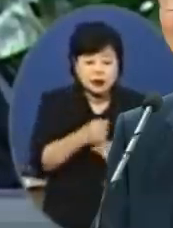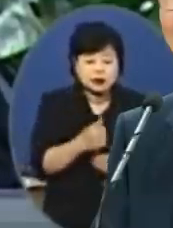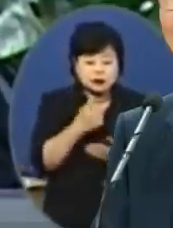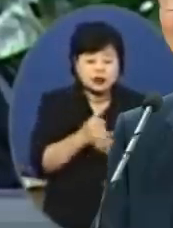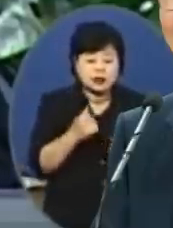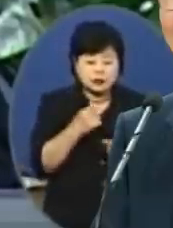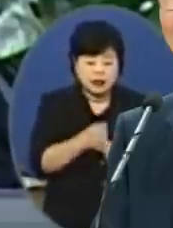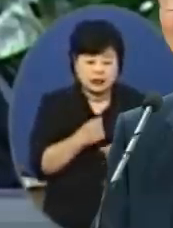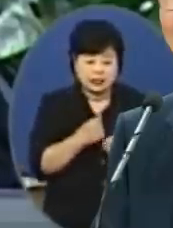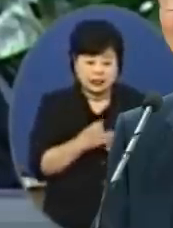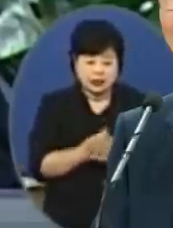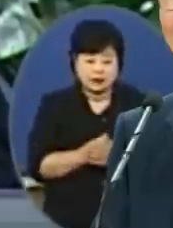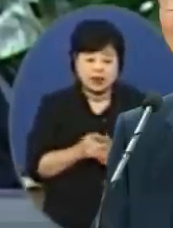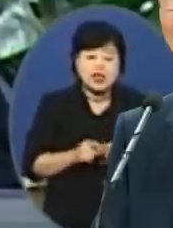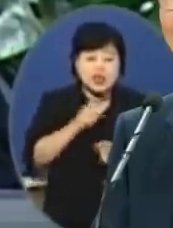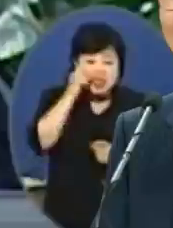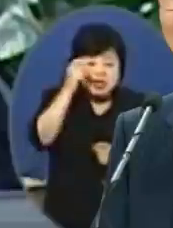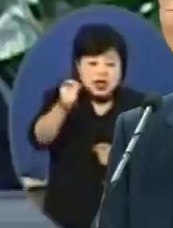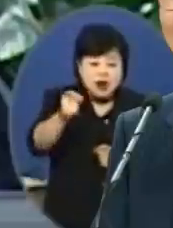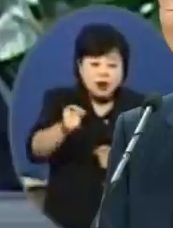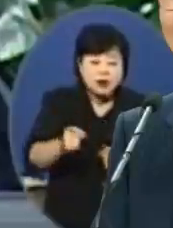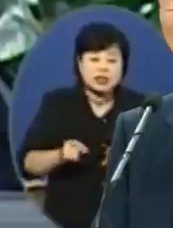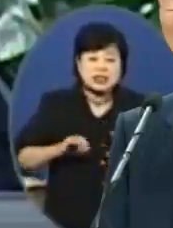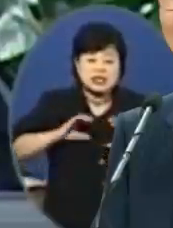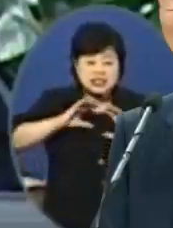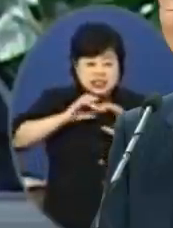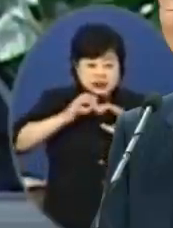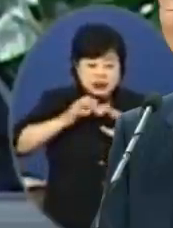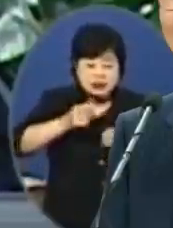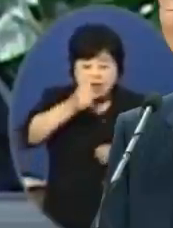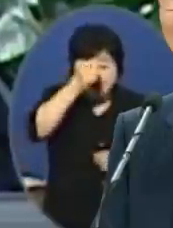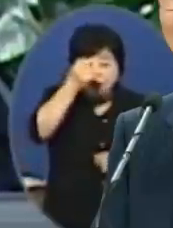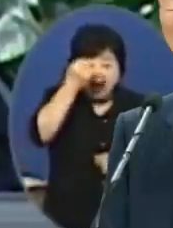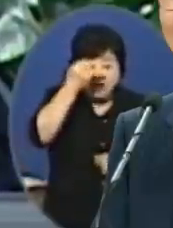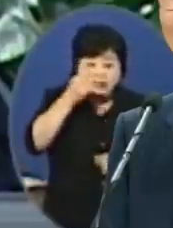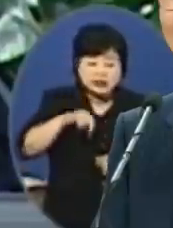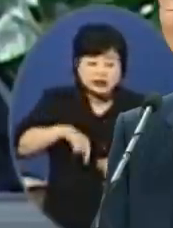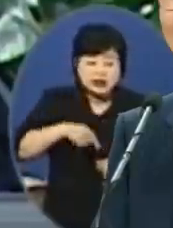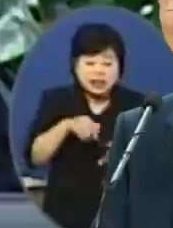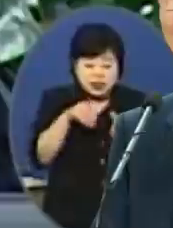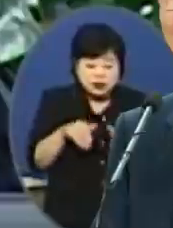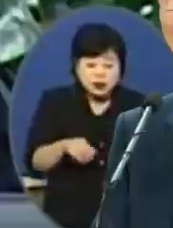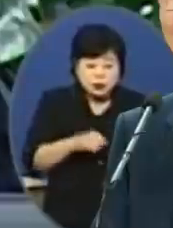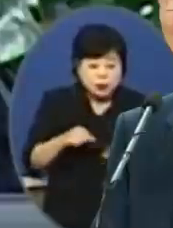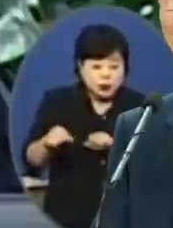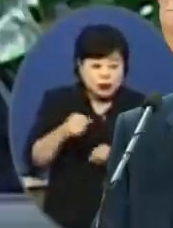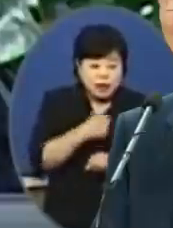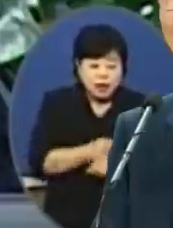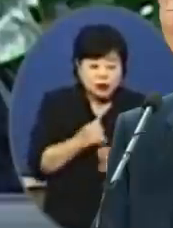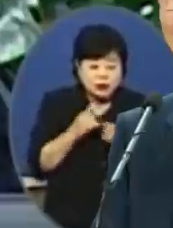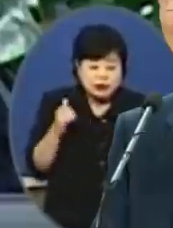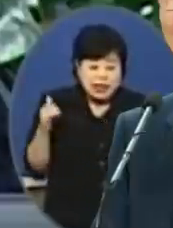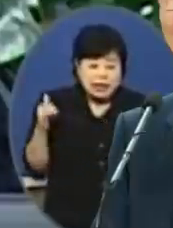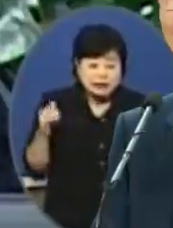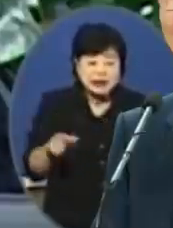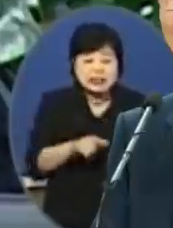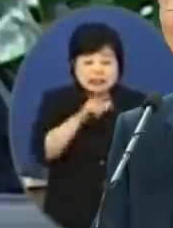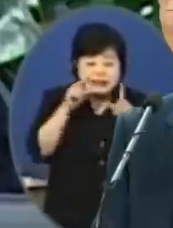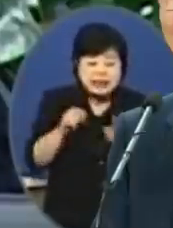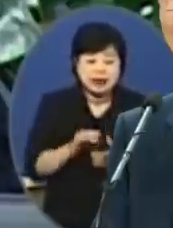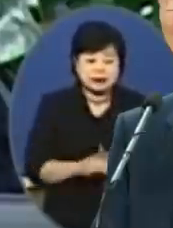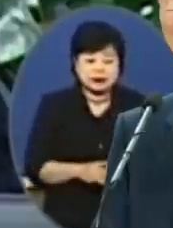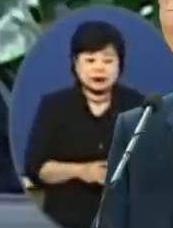죄인으로 만들었기 때문에 영원히 이 지구상에서 아담과 하와는 자기의 종로로 탈 것이요, 인간의 삶은